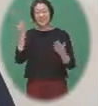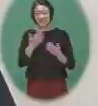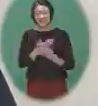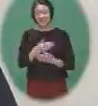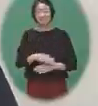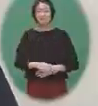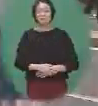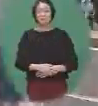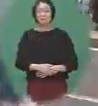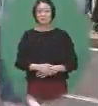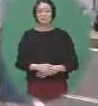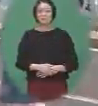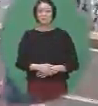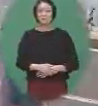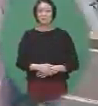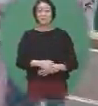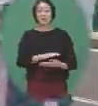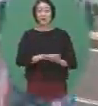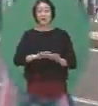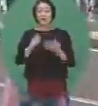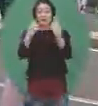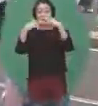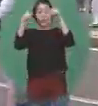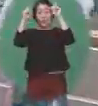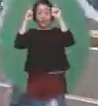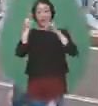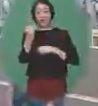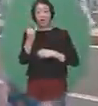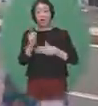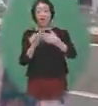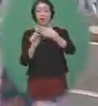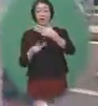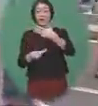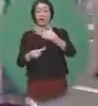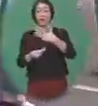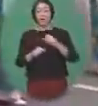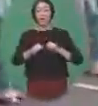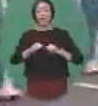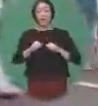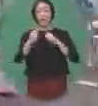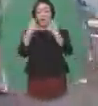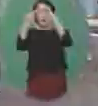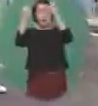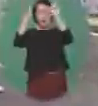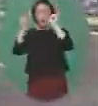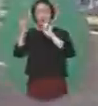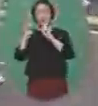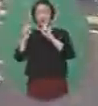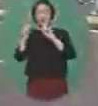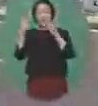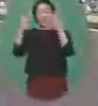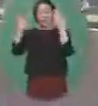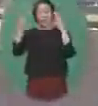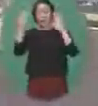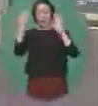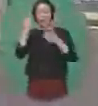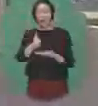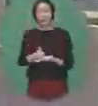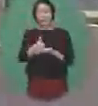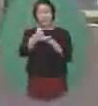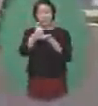ました。 ミスうねめは8月に行われるうねめ祭りで踊り流しの主役を務